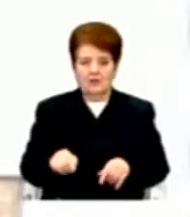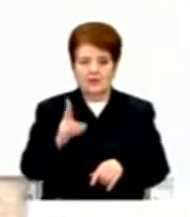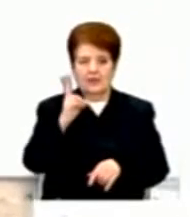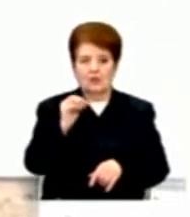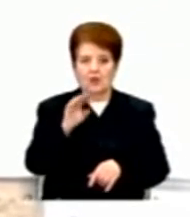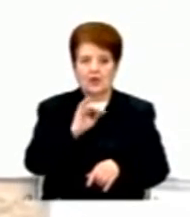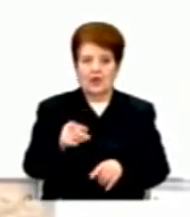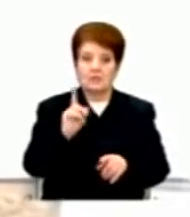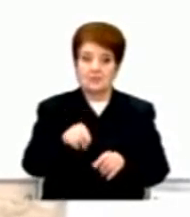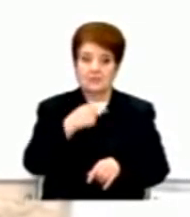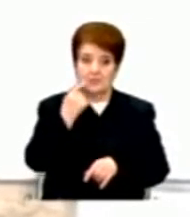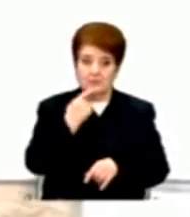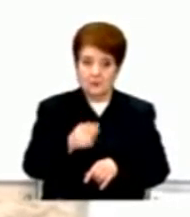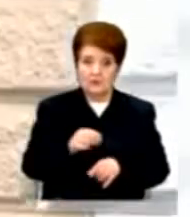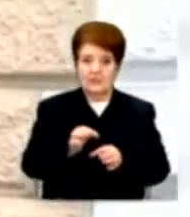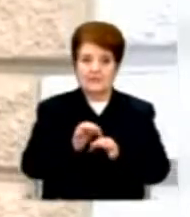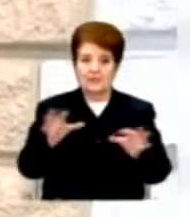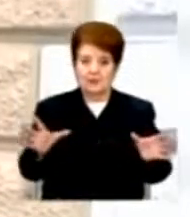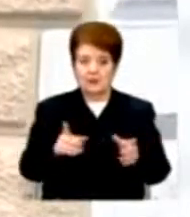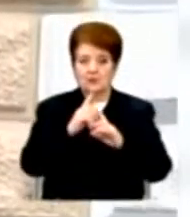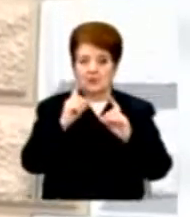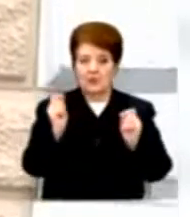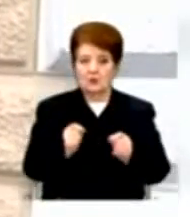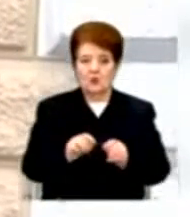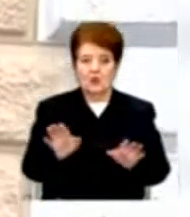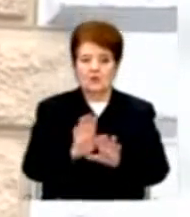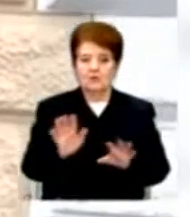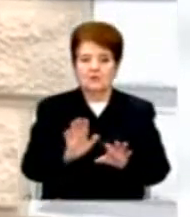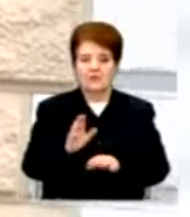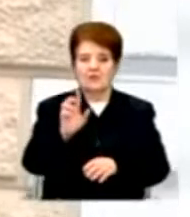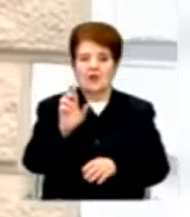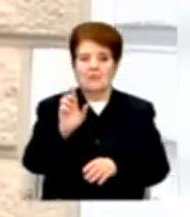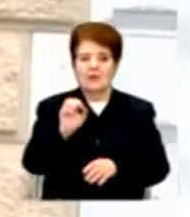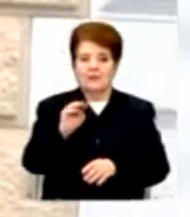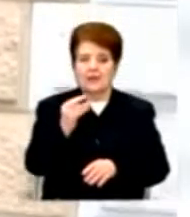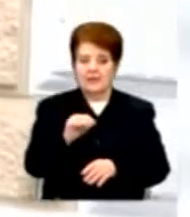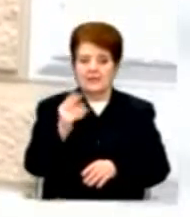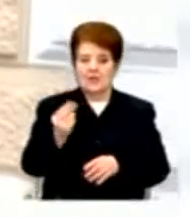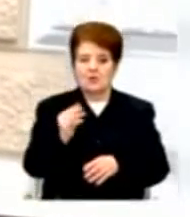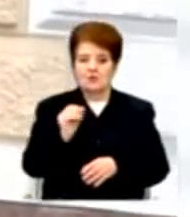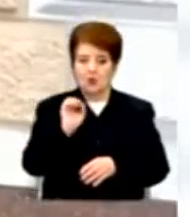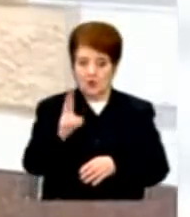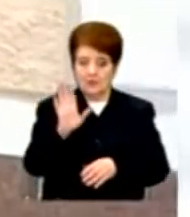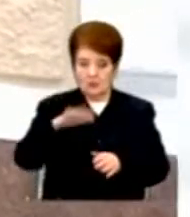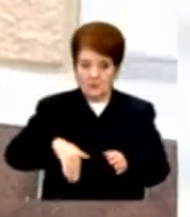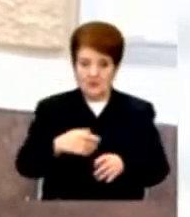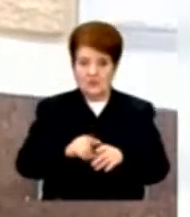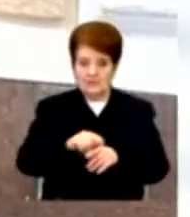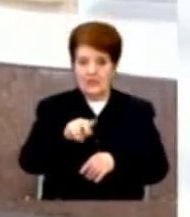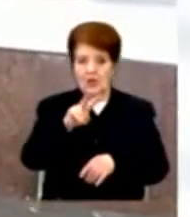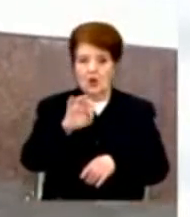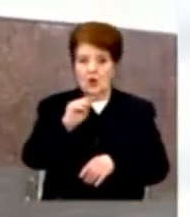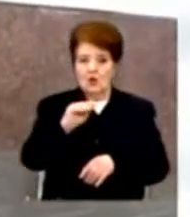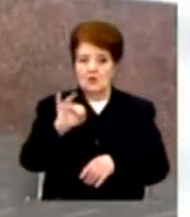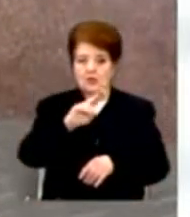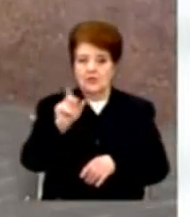Chirtoacă. Acesta a spus că de sărbători cadourile nu se fac în bătaie de joc și a menționat că, dacă am vorbit după această logică, el ar